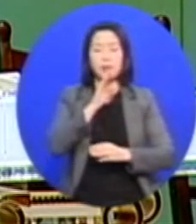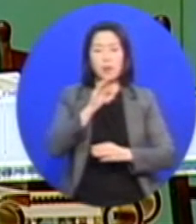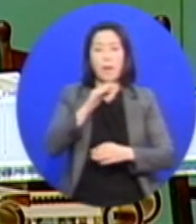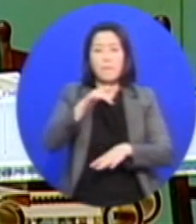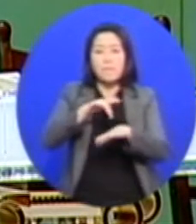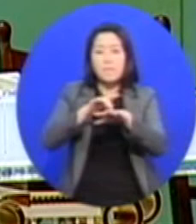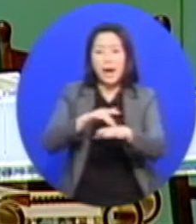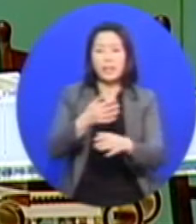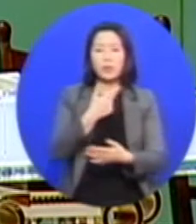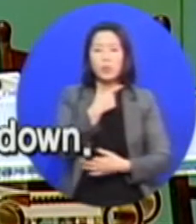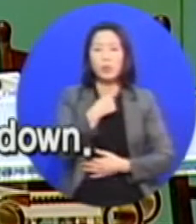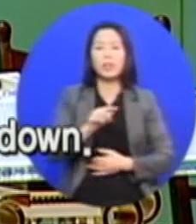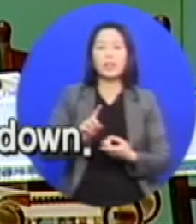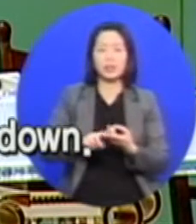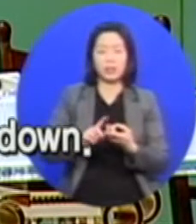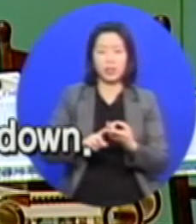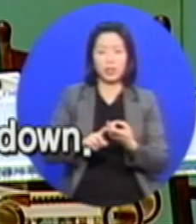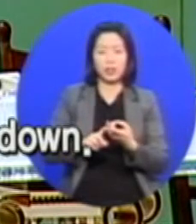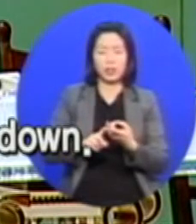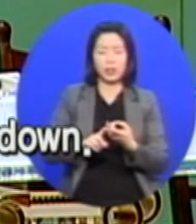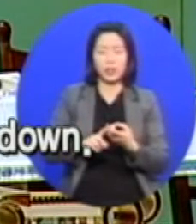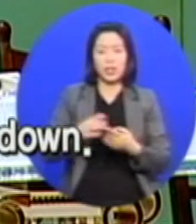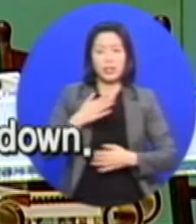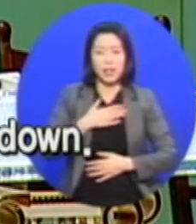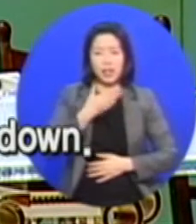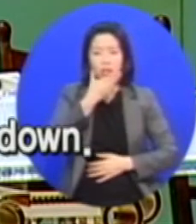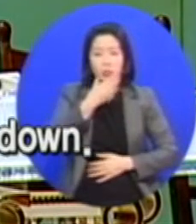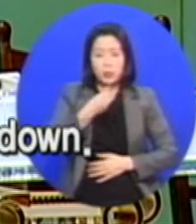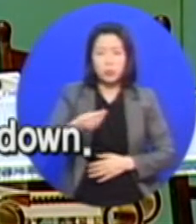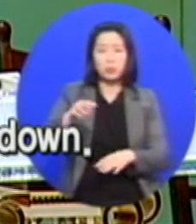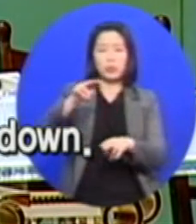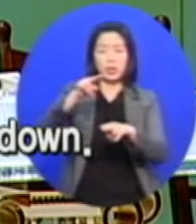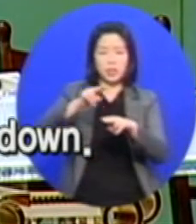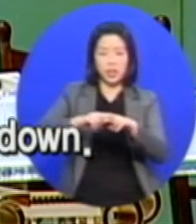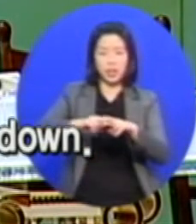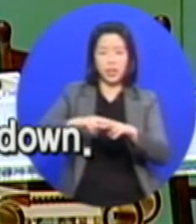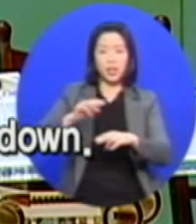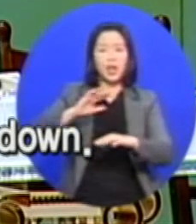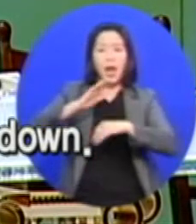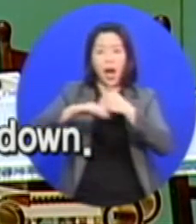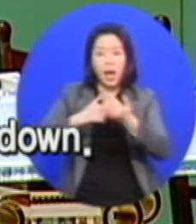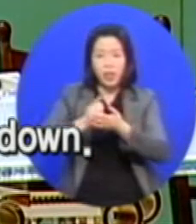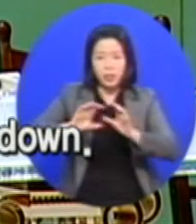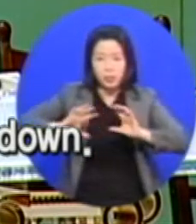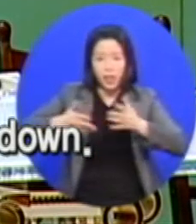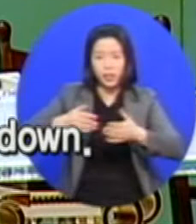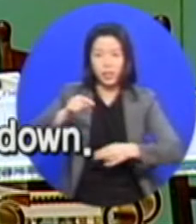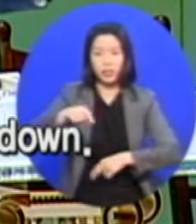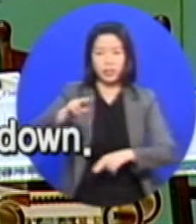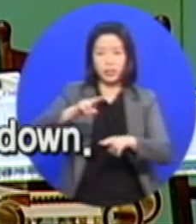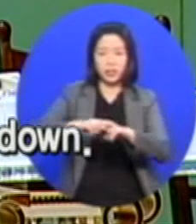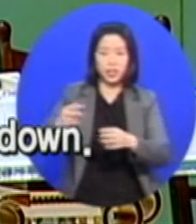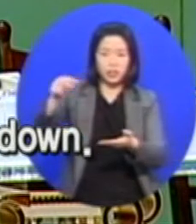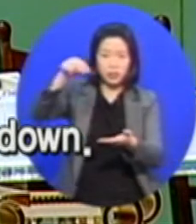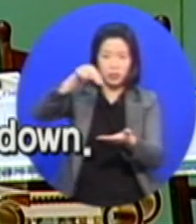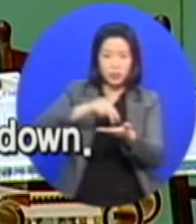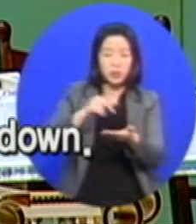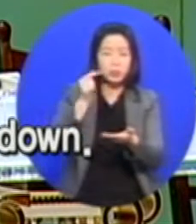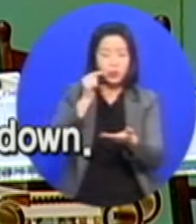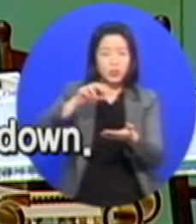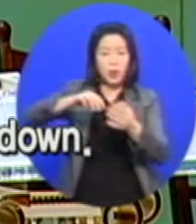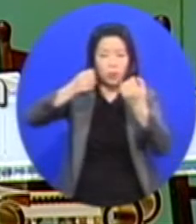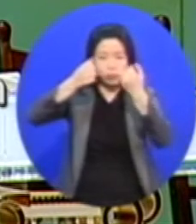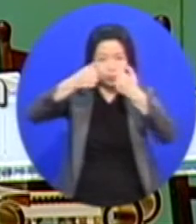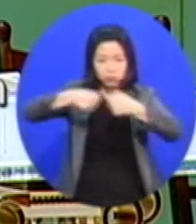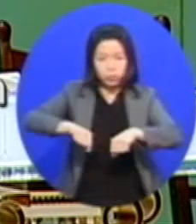거예요 내가 축복의 자리에 하나님의 나라에 그 자리에 서지 못해서 문어 지도록 만들려고 하는 거예요